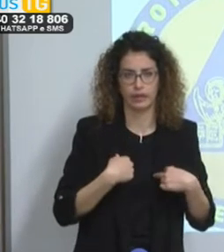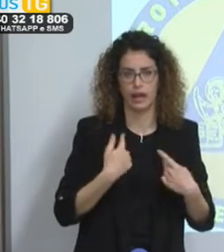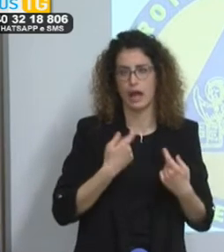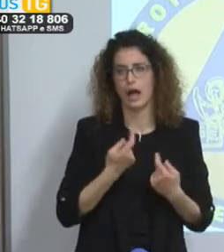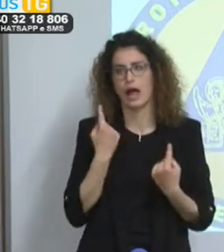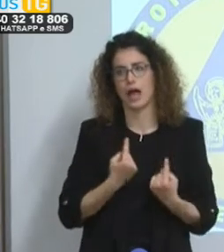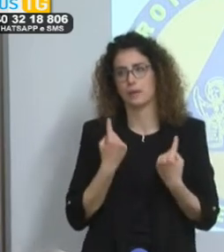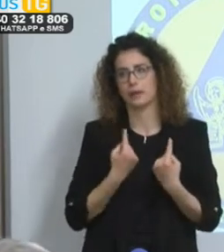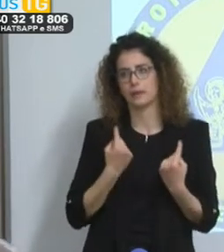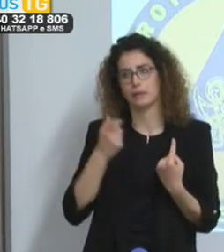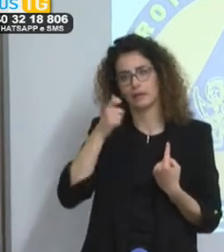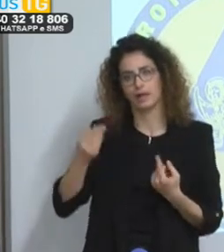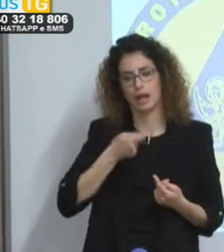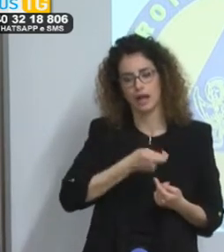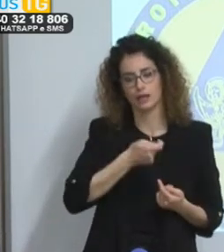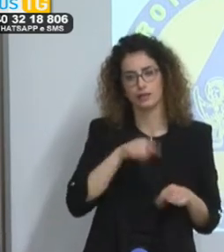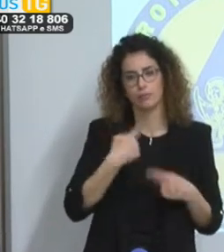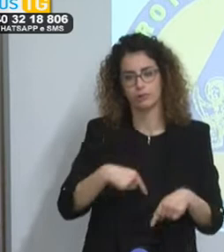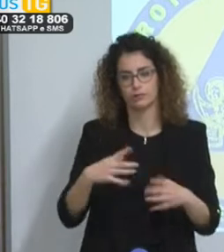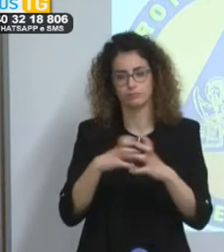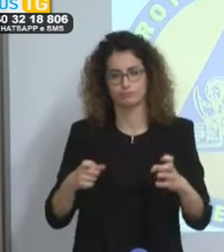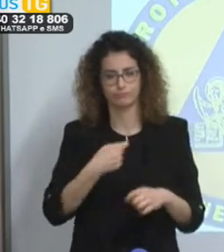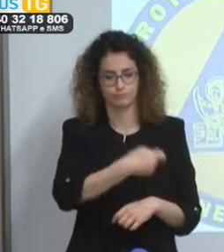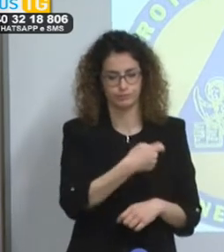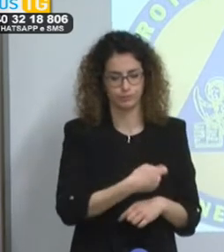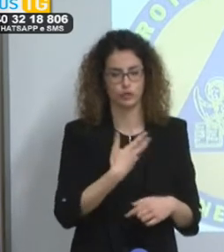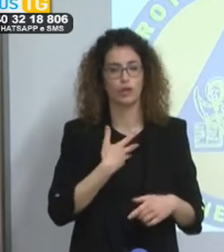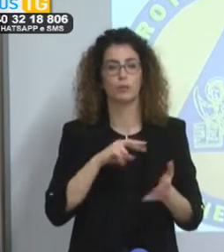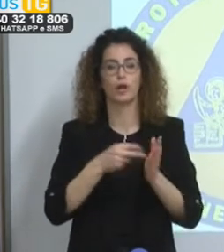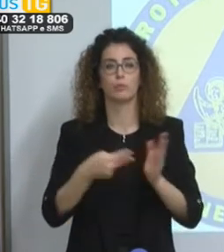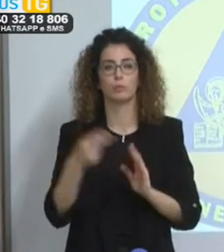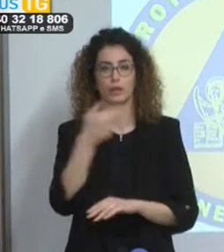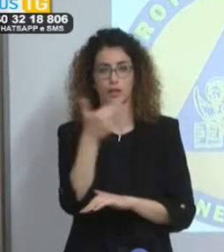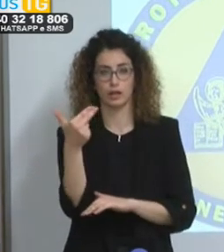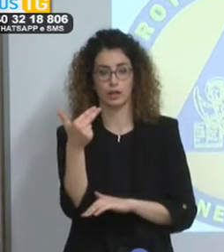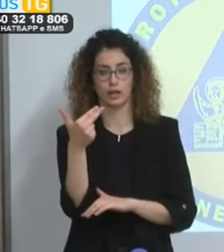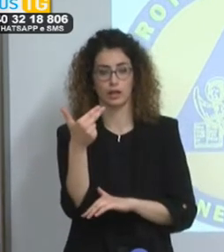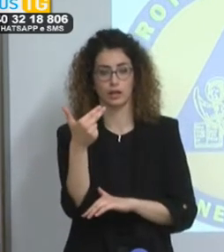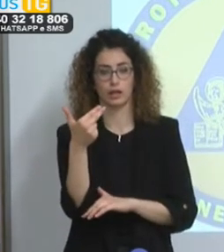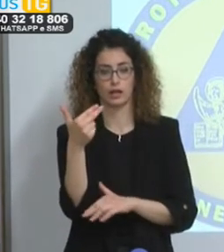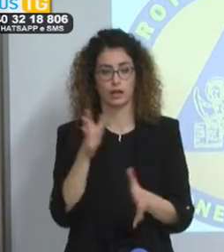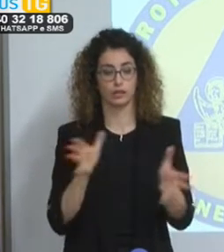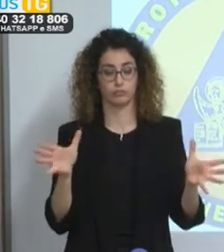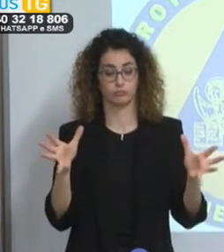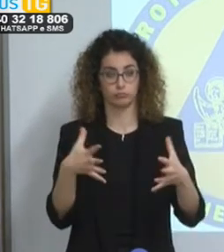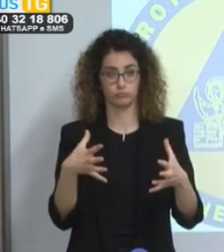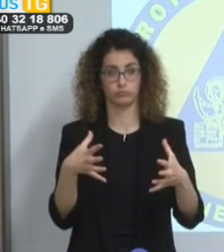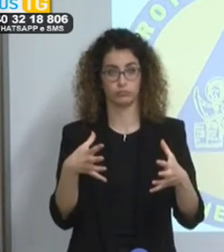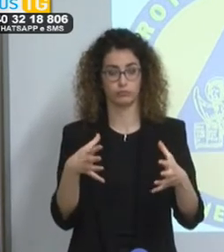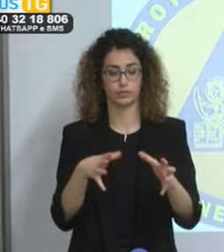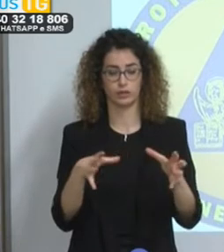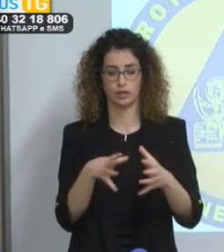c'è un problema di anticipazioni, e c'è anche un problema, se vogliamo parlare della ristorazione, di settore che sta avvenendo, cioè